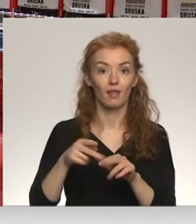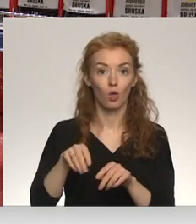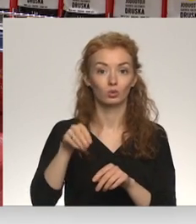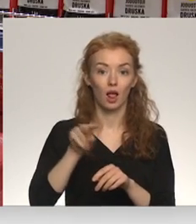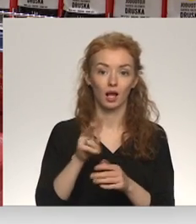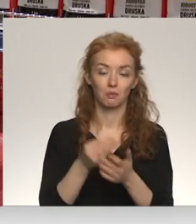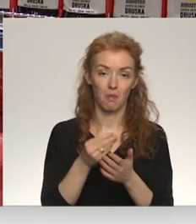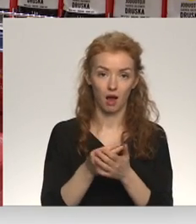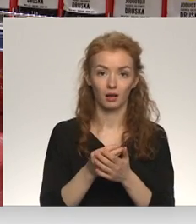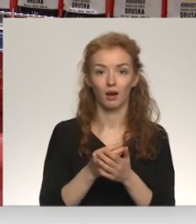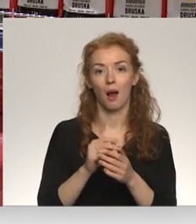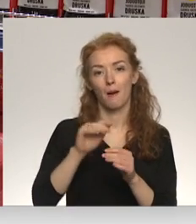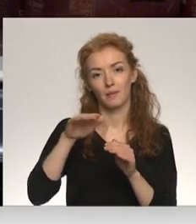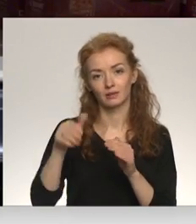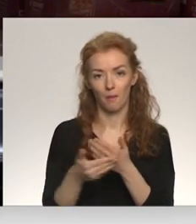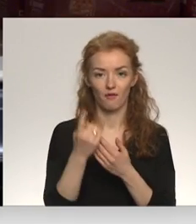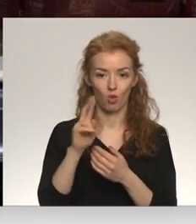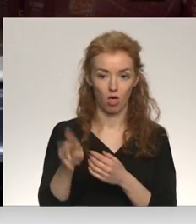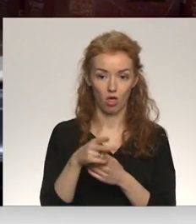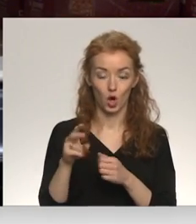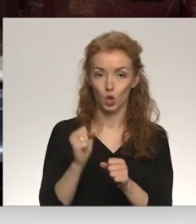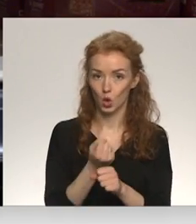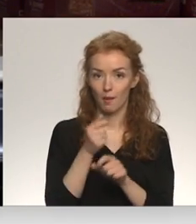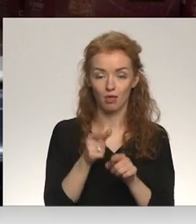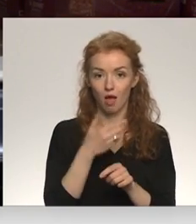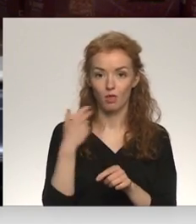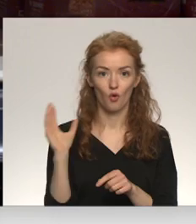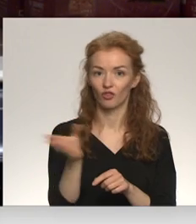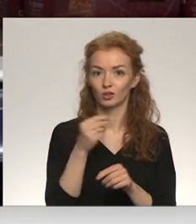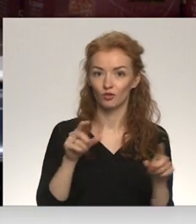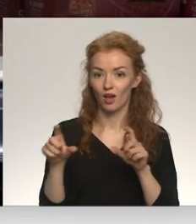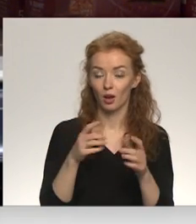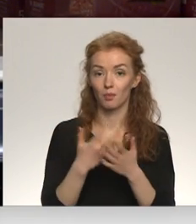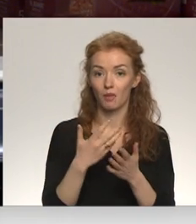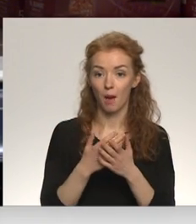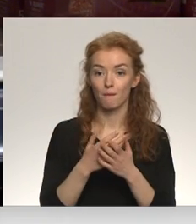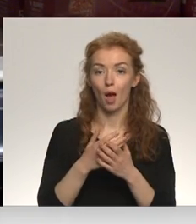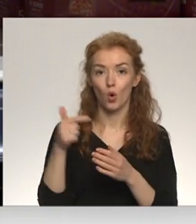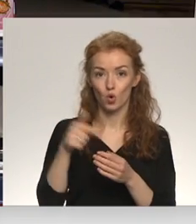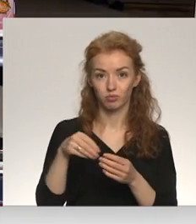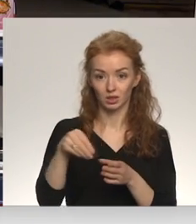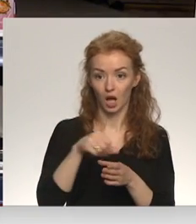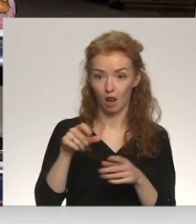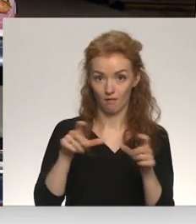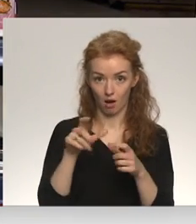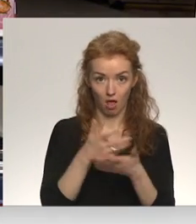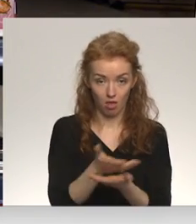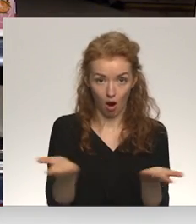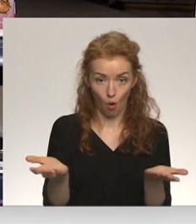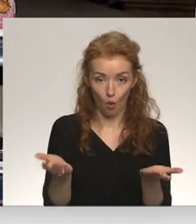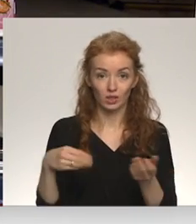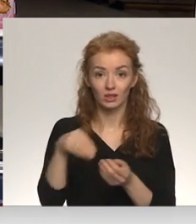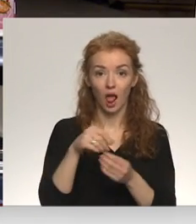maksā mazāk par eiro kilogramā. Tomēr tā nav visos veikalos, piemēram, rupjo sāli šodien veikalā neatradām.